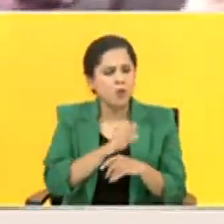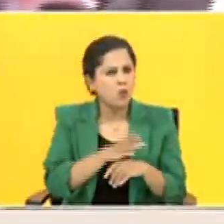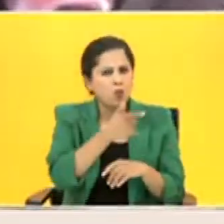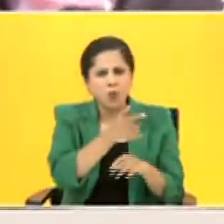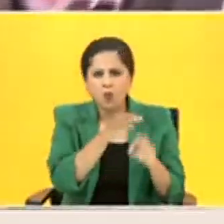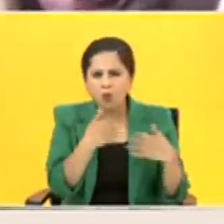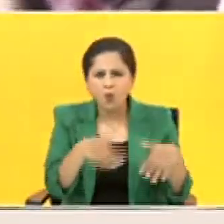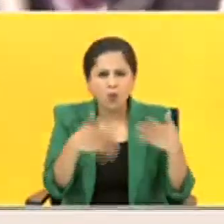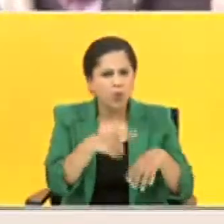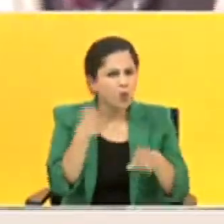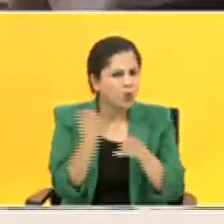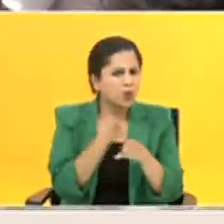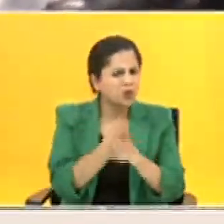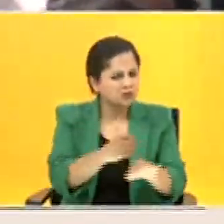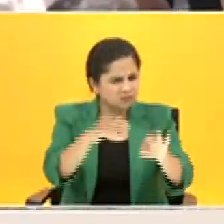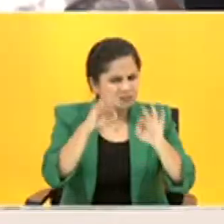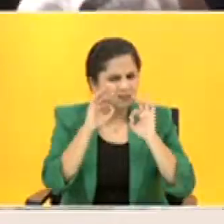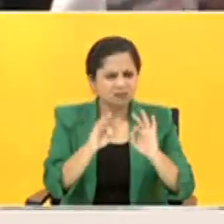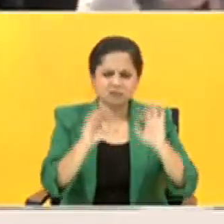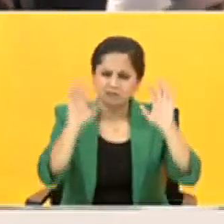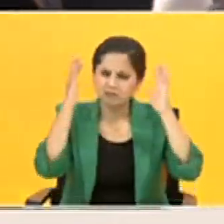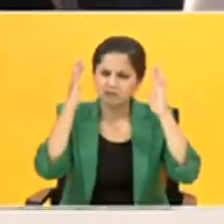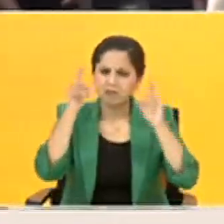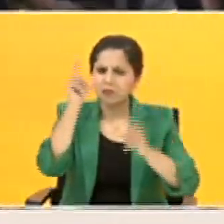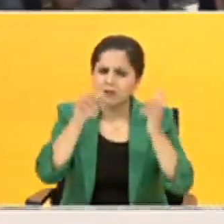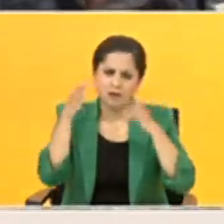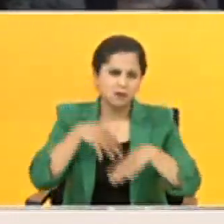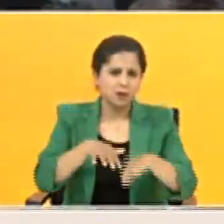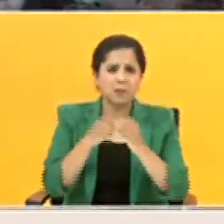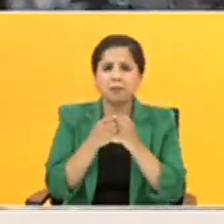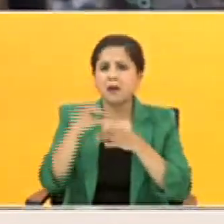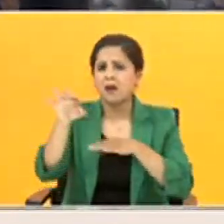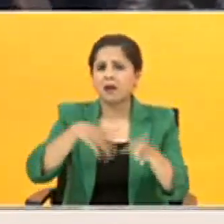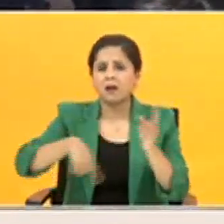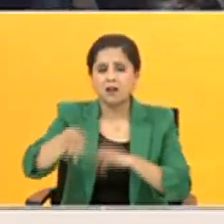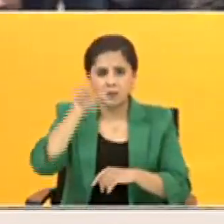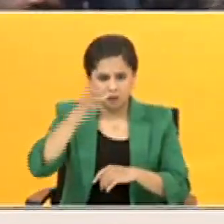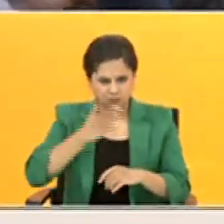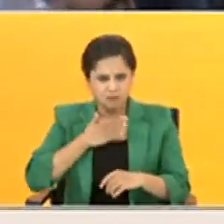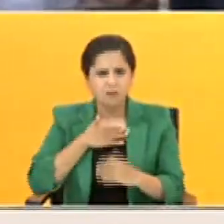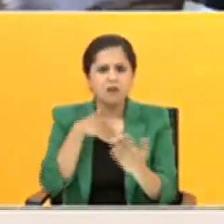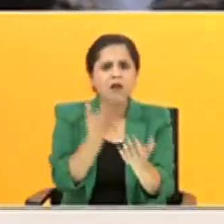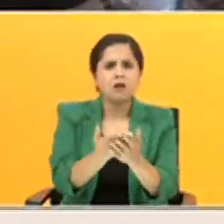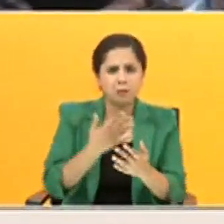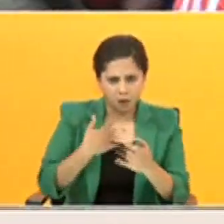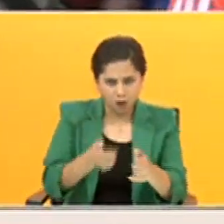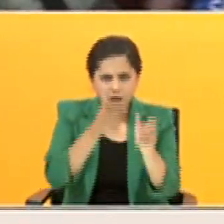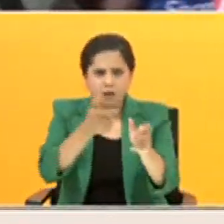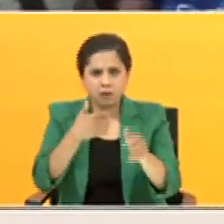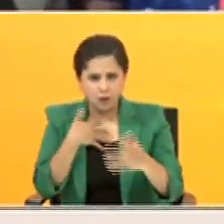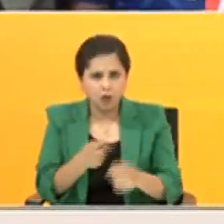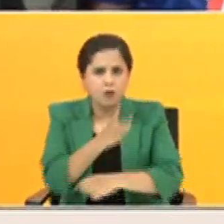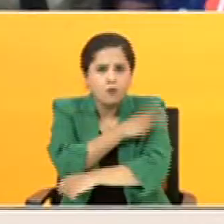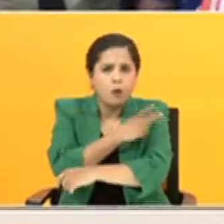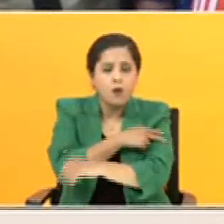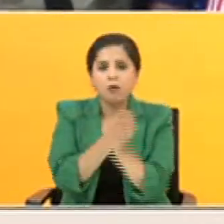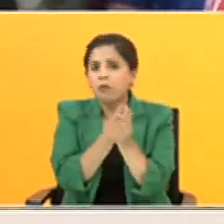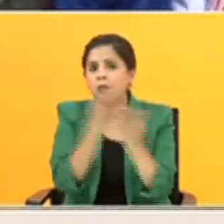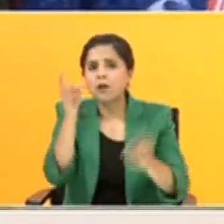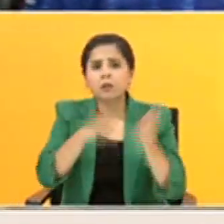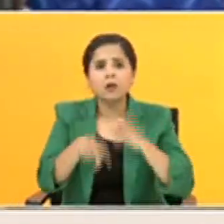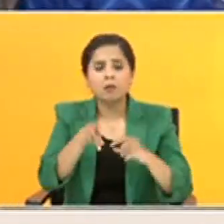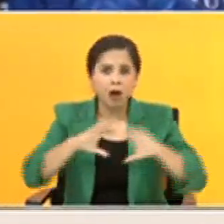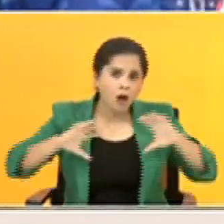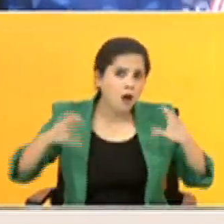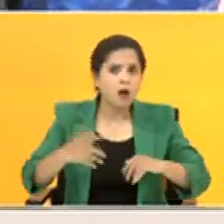करने निकल पड़े। कितने ही शहरों में सिविल डिफेंस वॉलेंटियर बनने के लिए बड़ी संख्या में युवा एकजुट